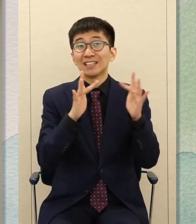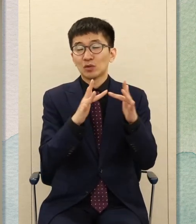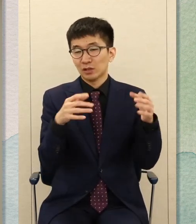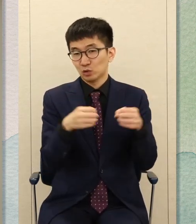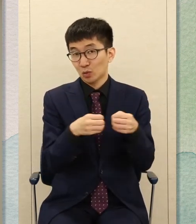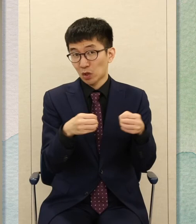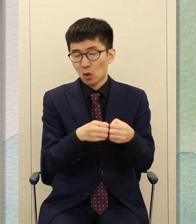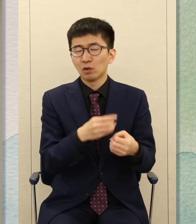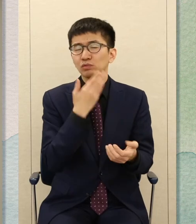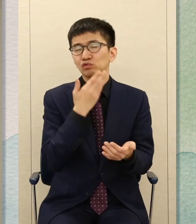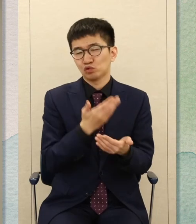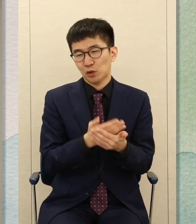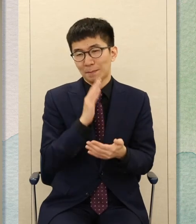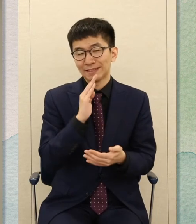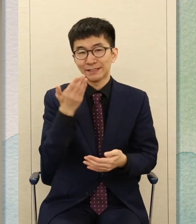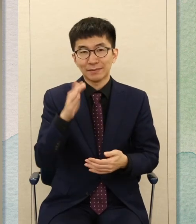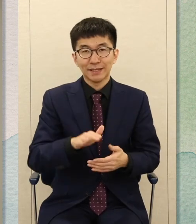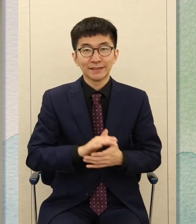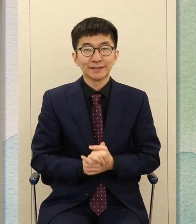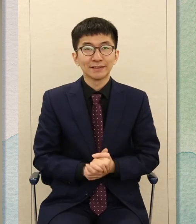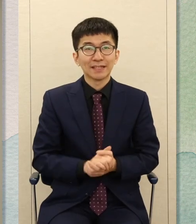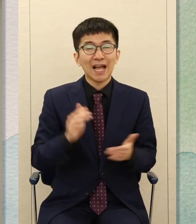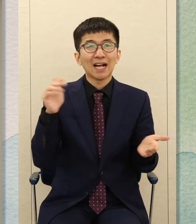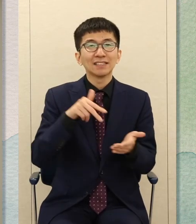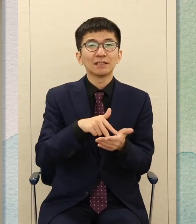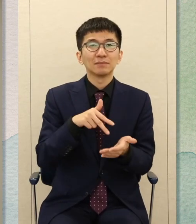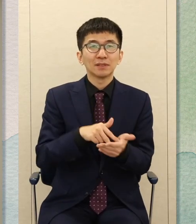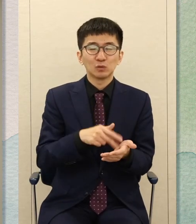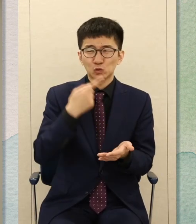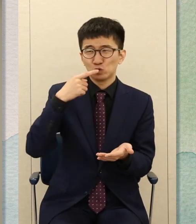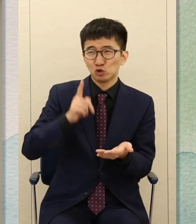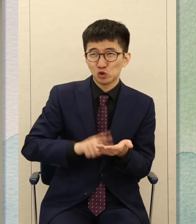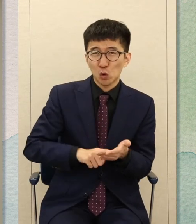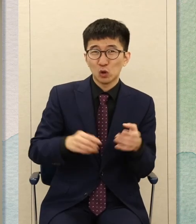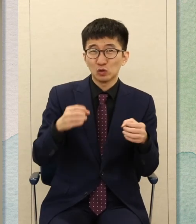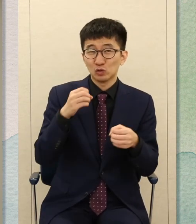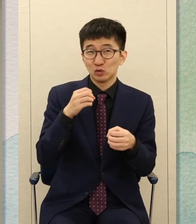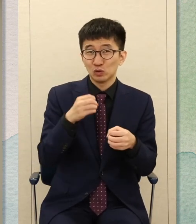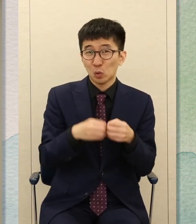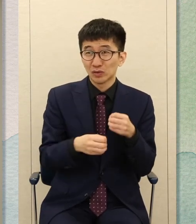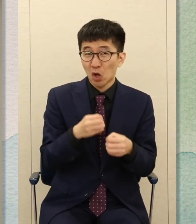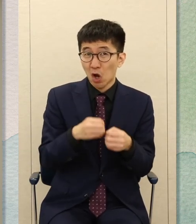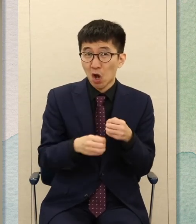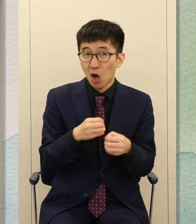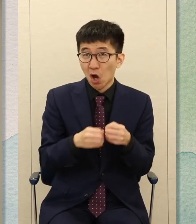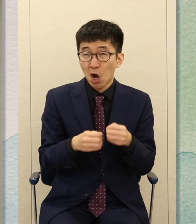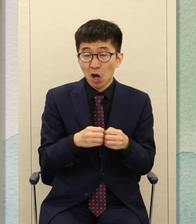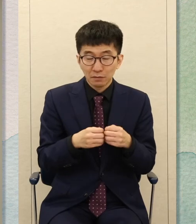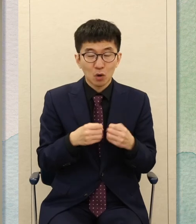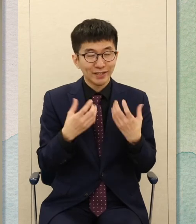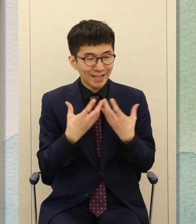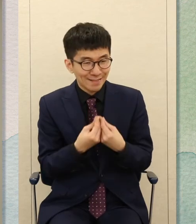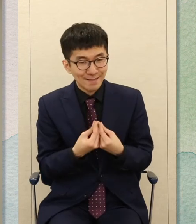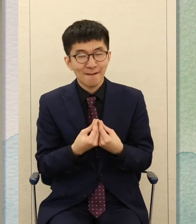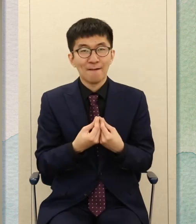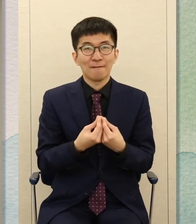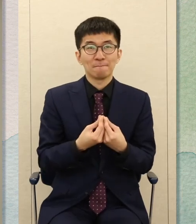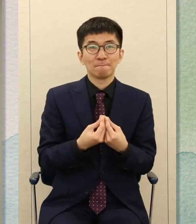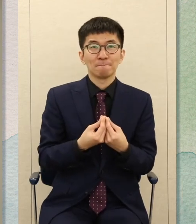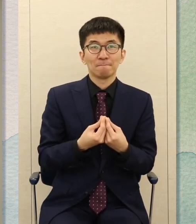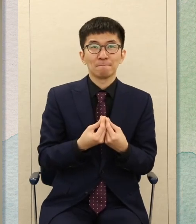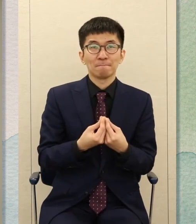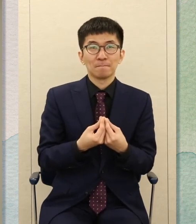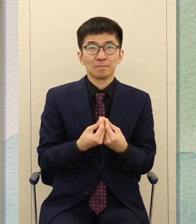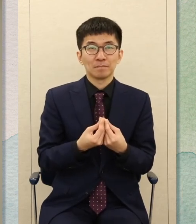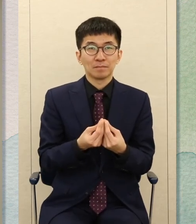중요한 재료인데요. 사실 이제 학생들이 읽는 라이트 노블 같은 경우도 더 이슈가 크거든요. 그게 학생들이 제일